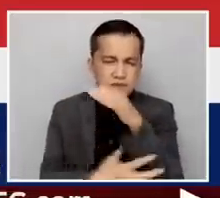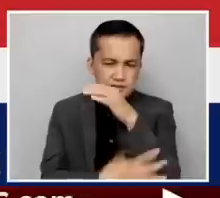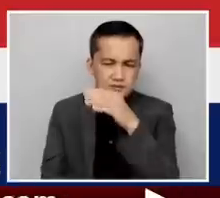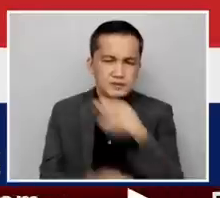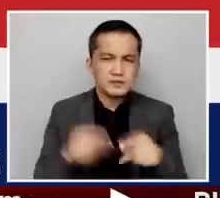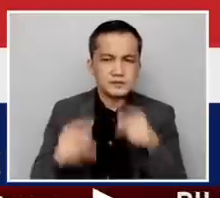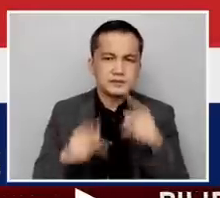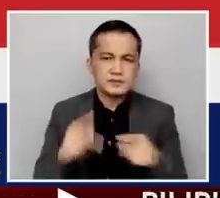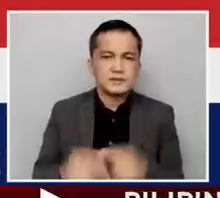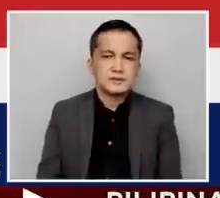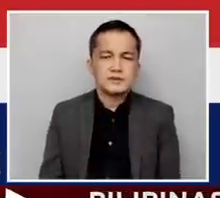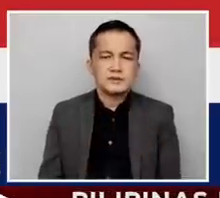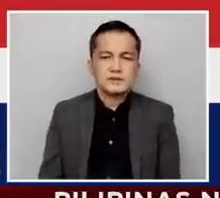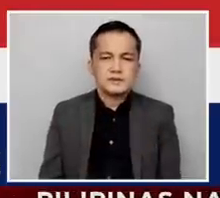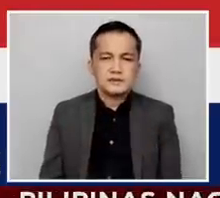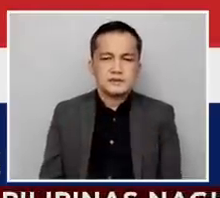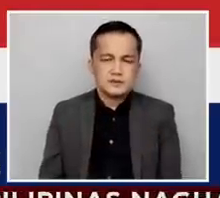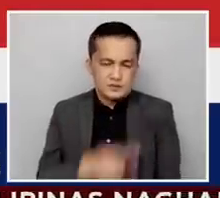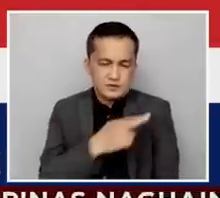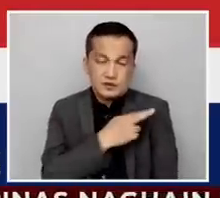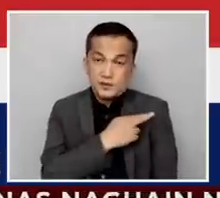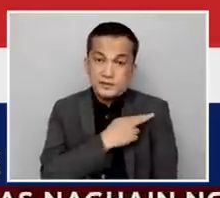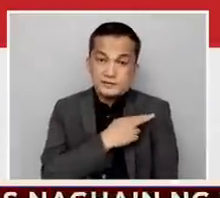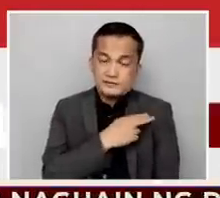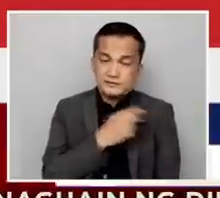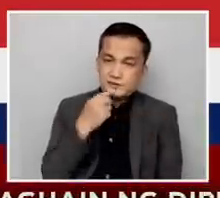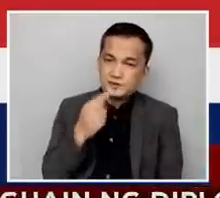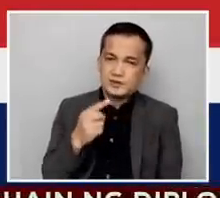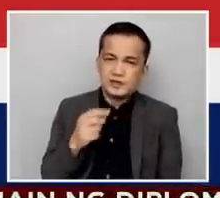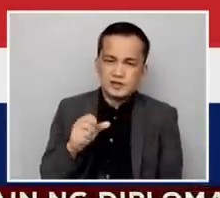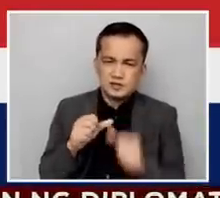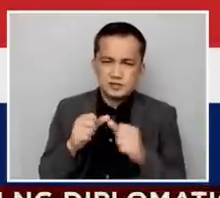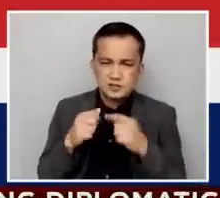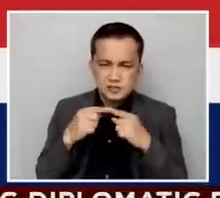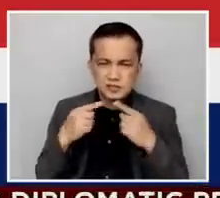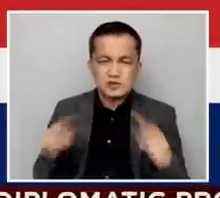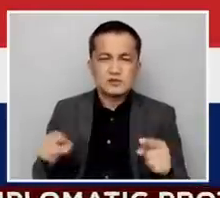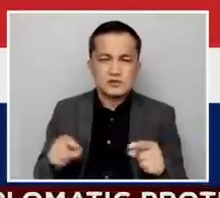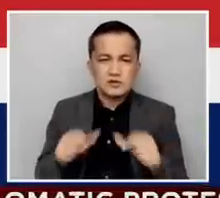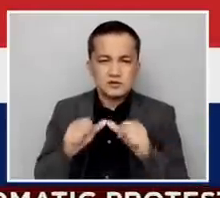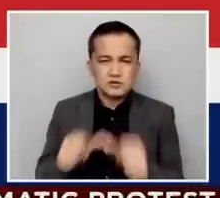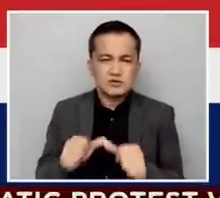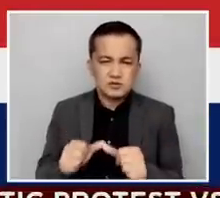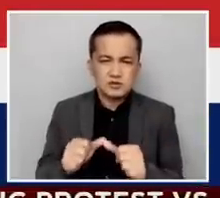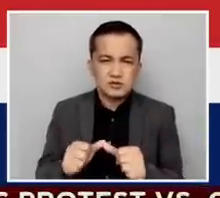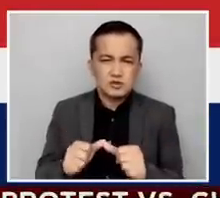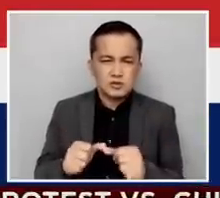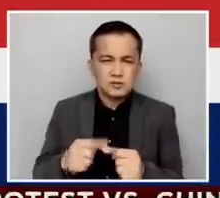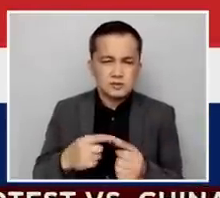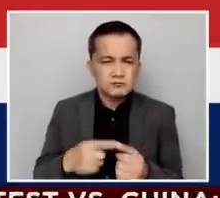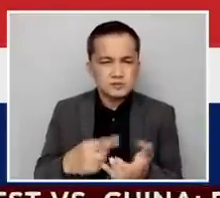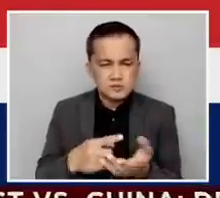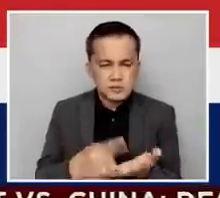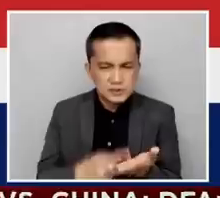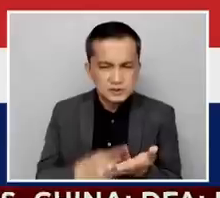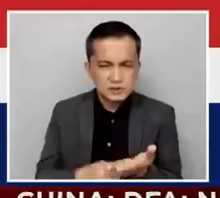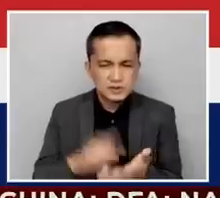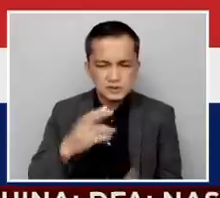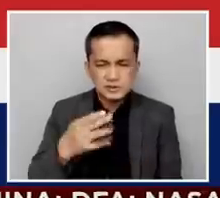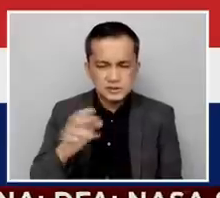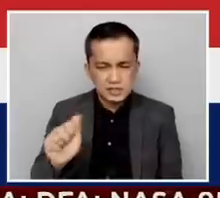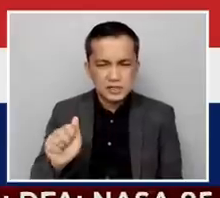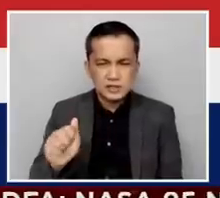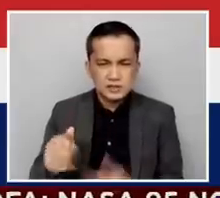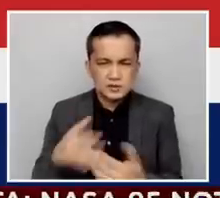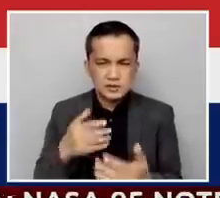tao. Si Padilla idineklarang tuloy pa rin ang kanyang isasagawang pagdinig sa tsa-tsa, suportahan man siya o hindi ng